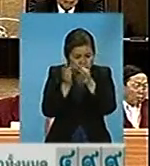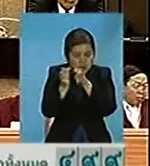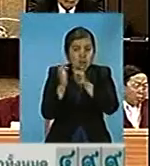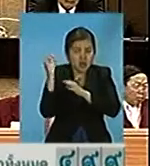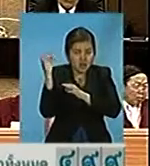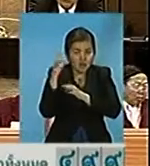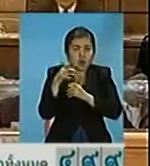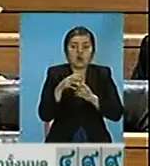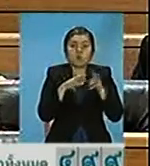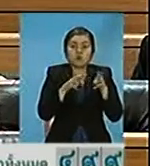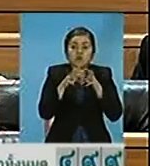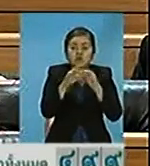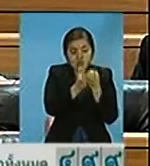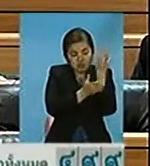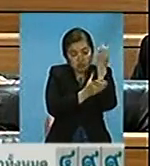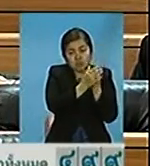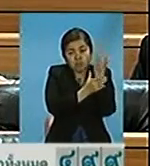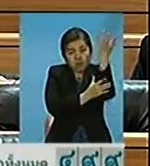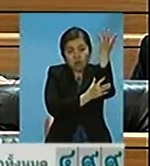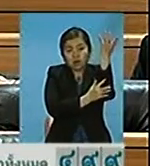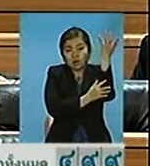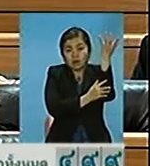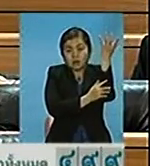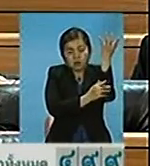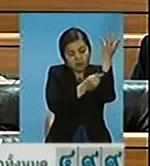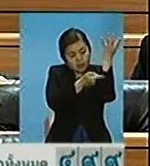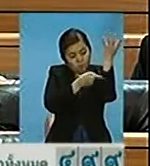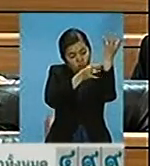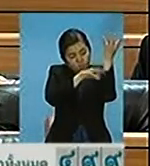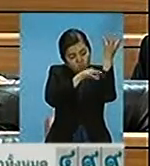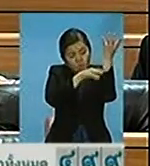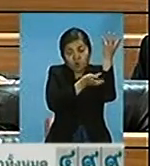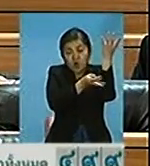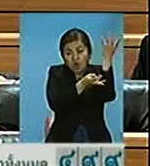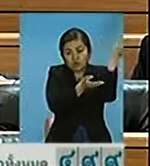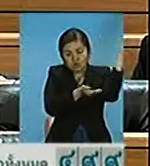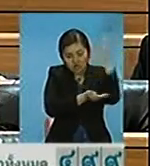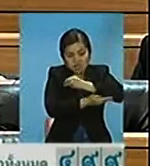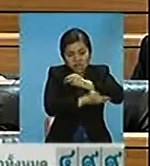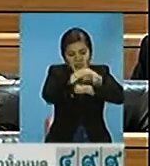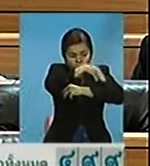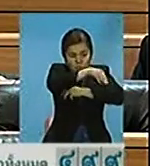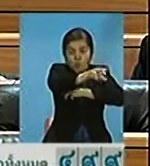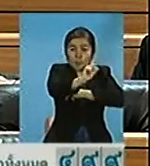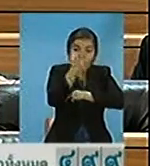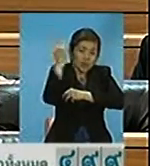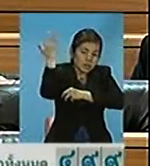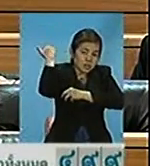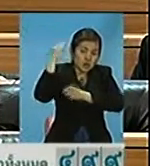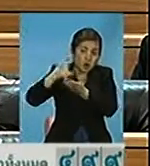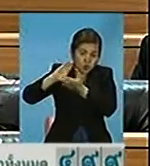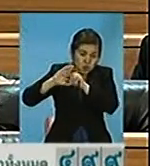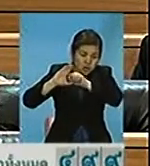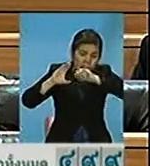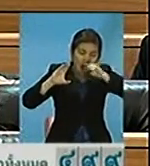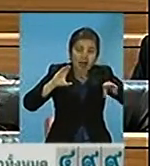พอปลูกแทนเนี่ยทางกองทุนจะให้เงินปลูกแทนตอนนี้มาก่อน 85% วันนี้ท่านตัดเหลือ